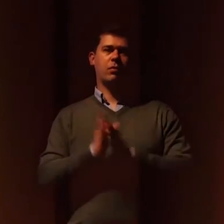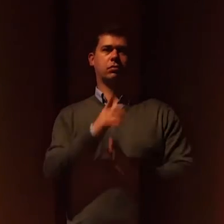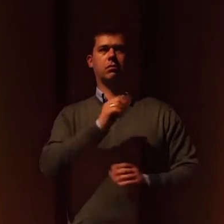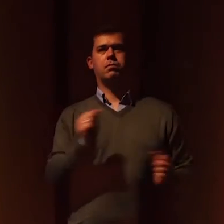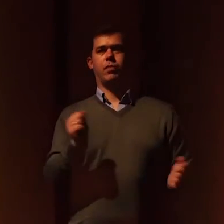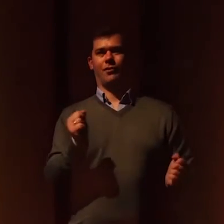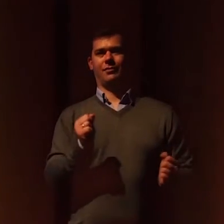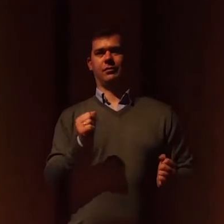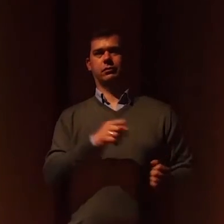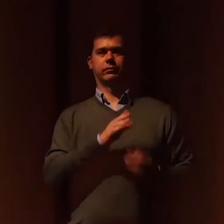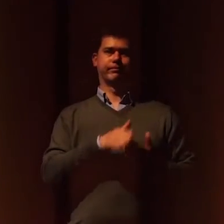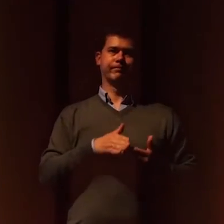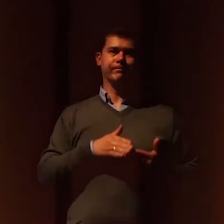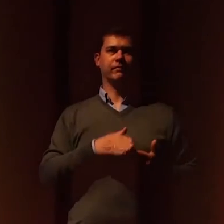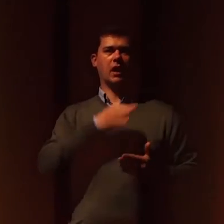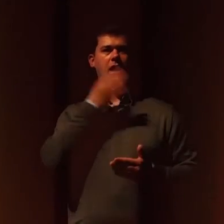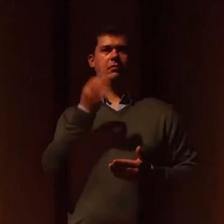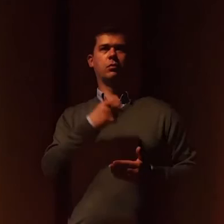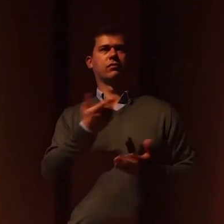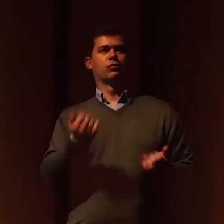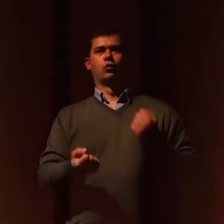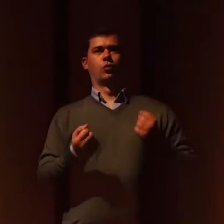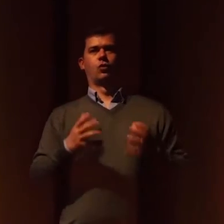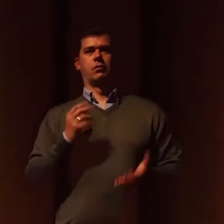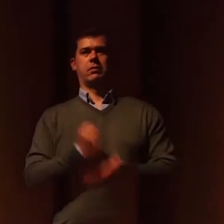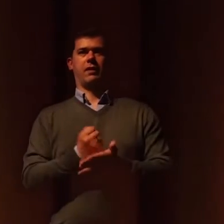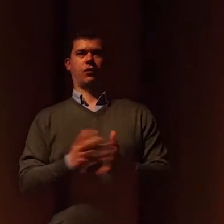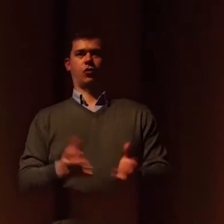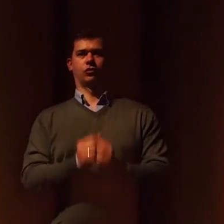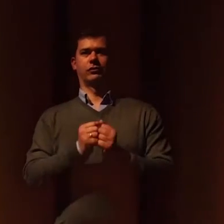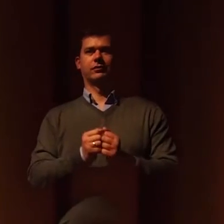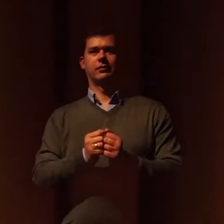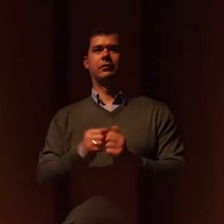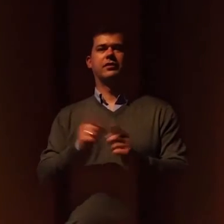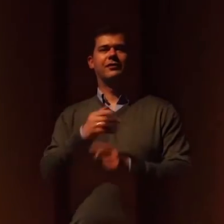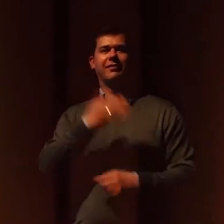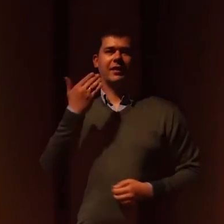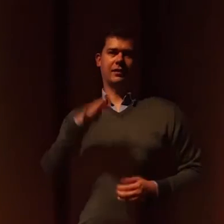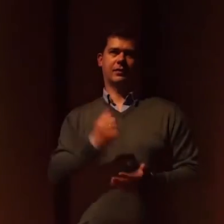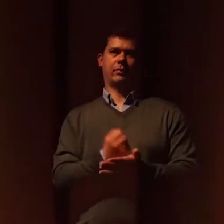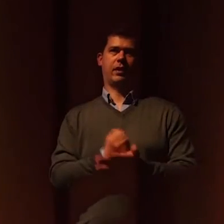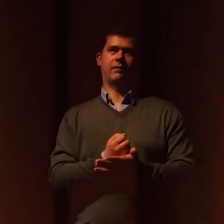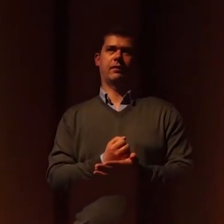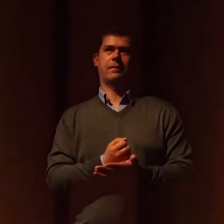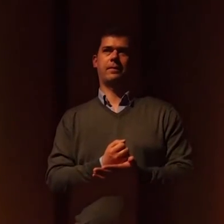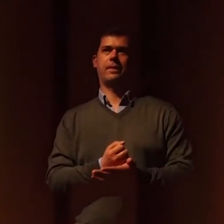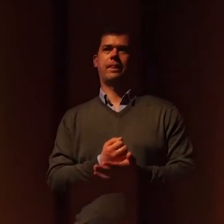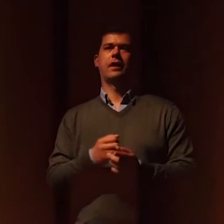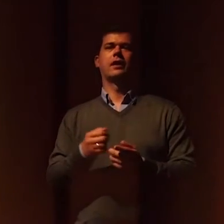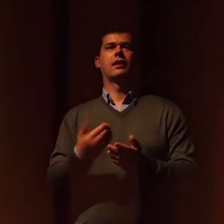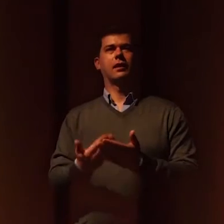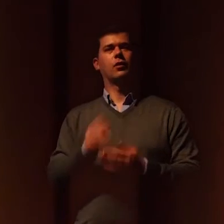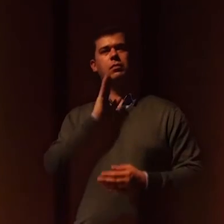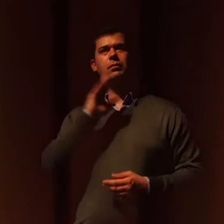dyskryminowani tylko właśnie z tego że jest bardzo trudno z tego prawa korzystać że jest ono nieznane w związku z tym Chodziło nam o to żeby trochę właśnie na